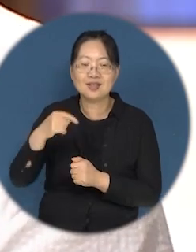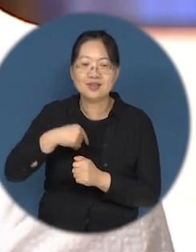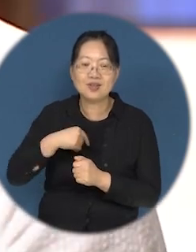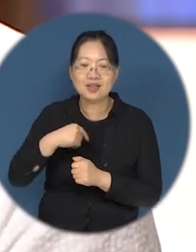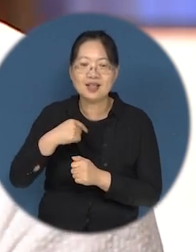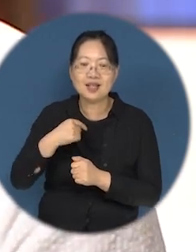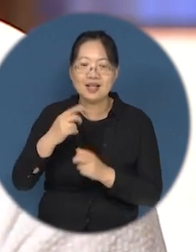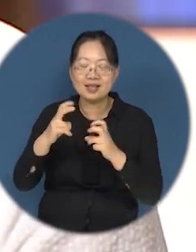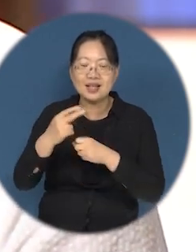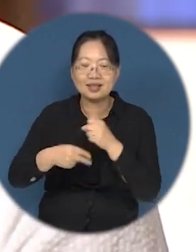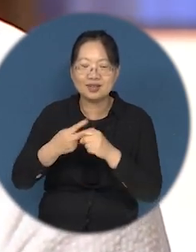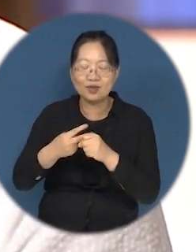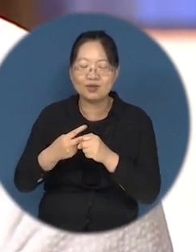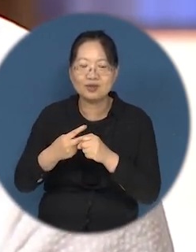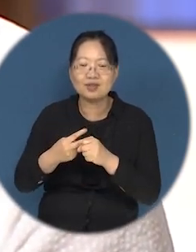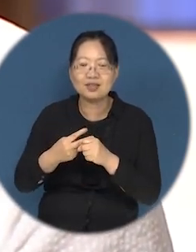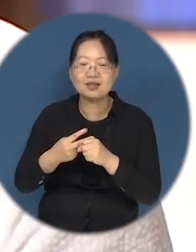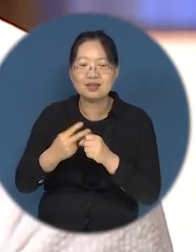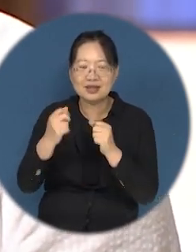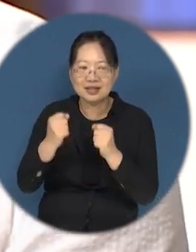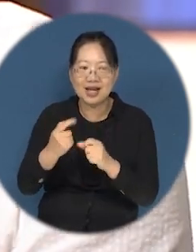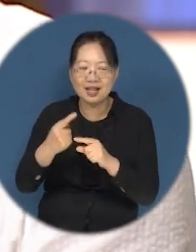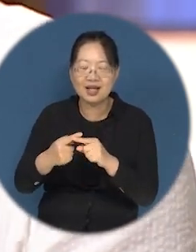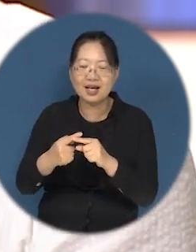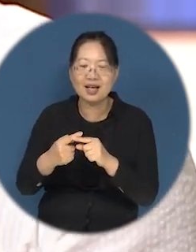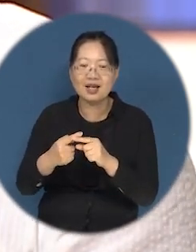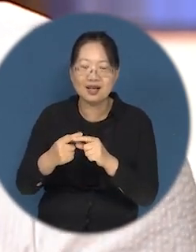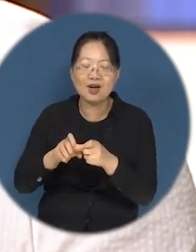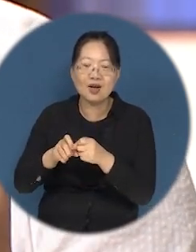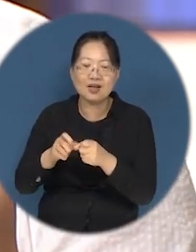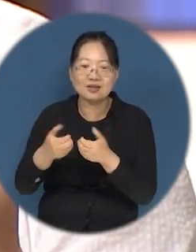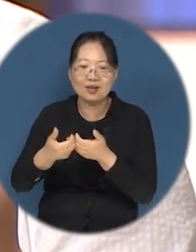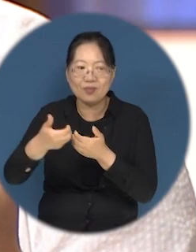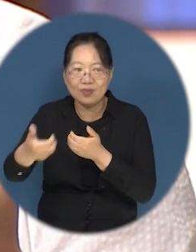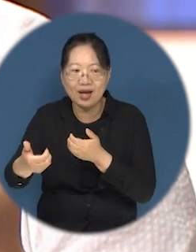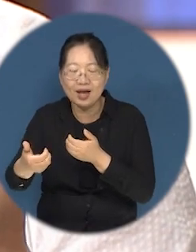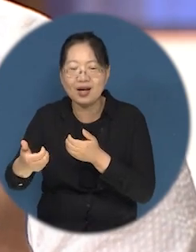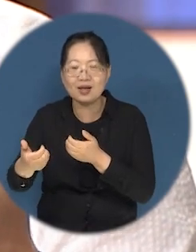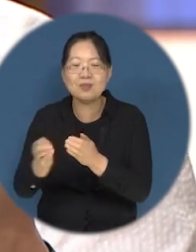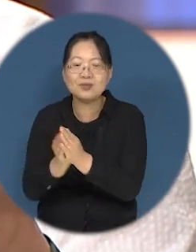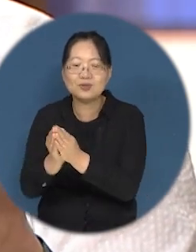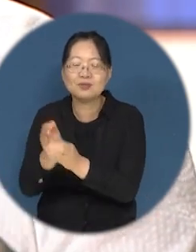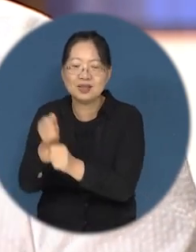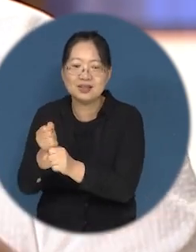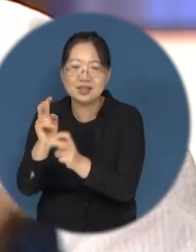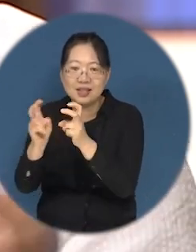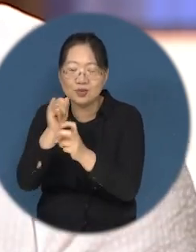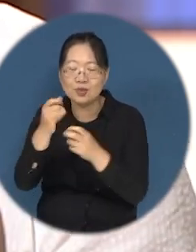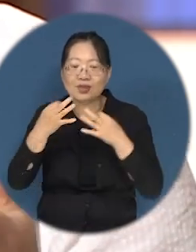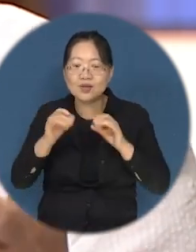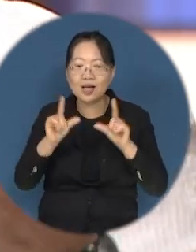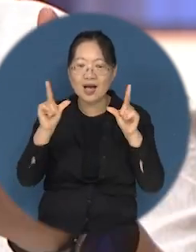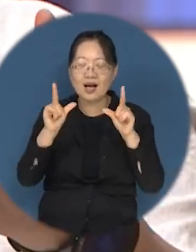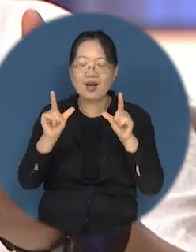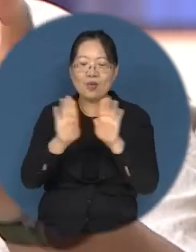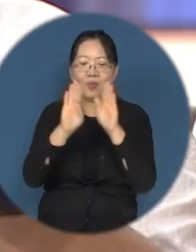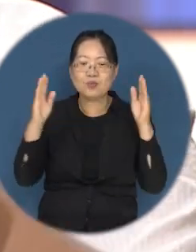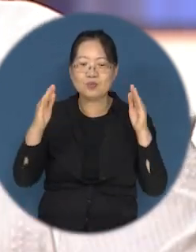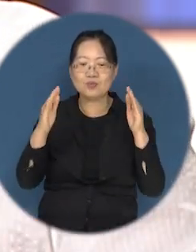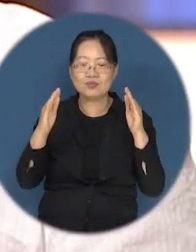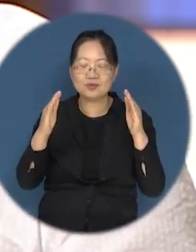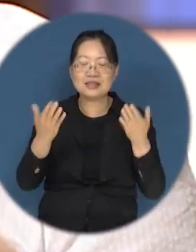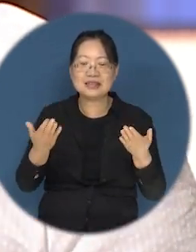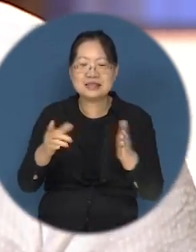그 비누 그 하는 회사인데 그런 회사도 있고요. 그다음에 저희가 금요일마다 이제 오픈하우스를 해서